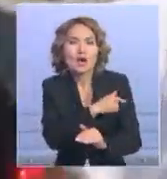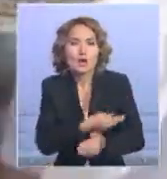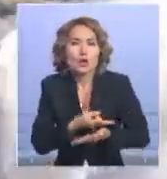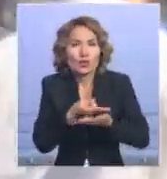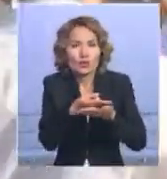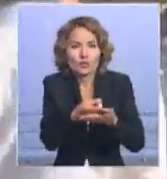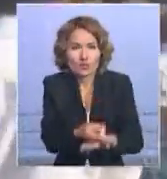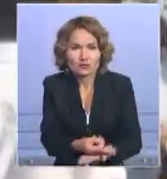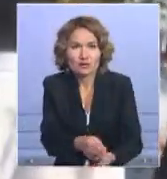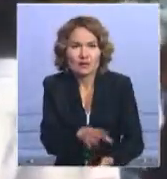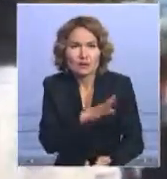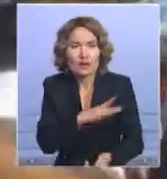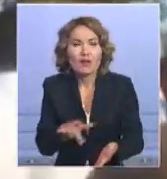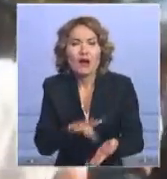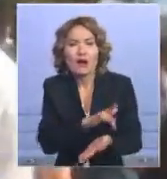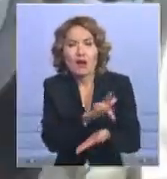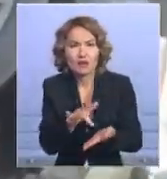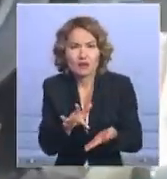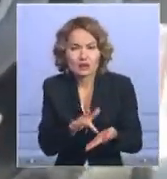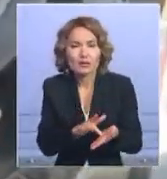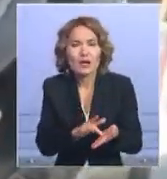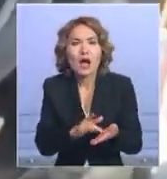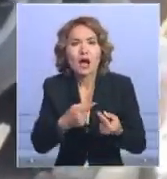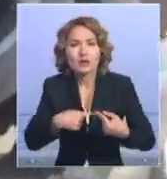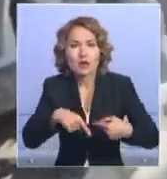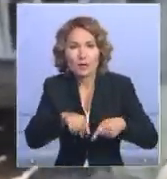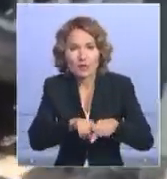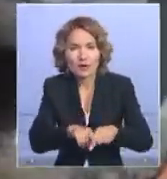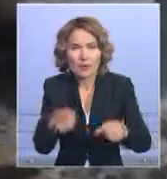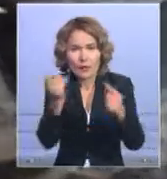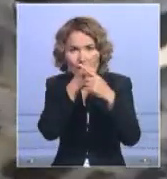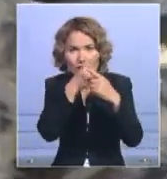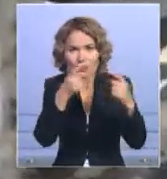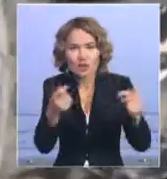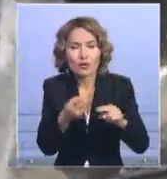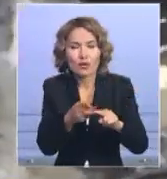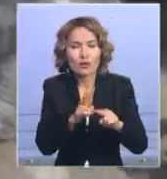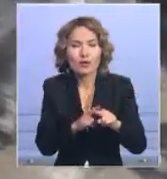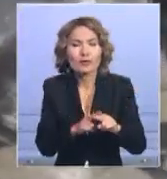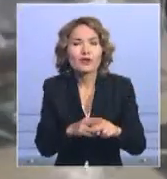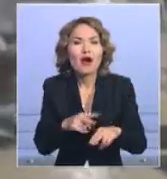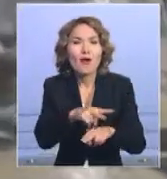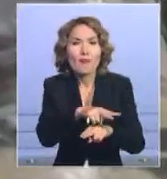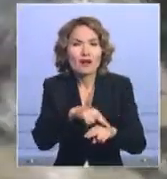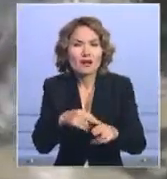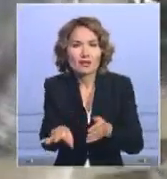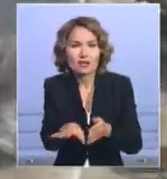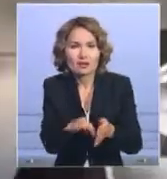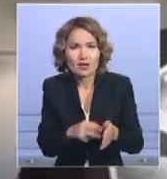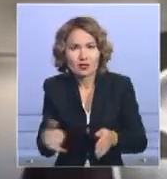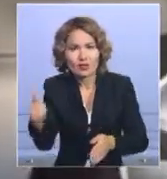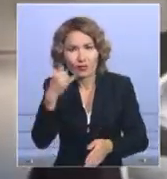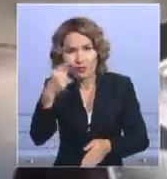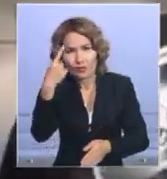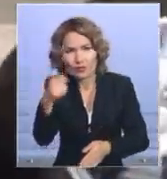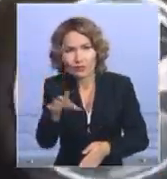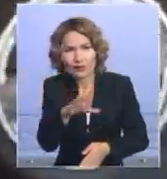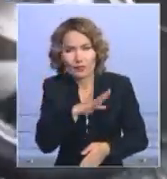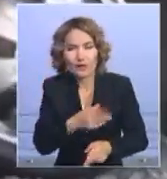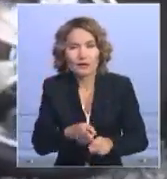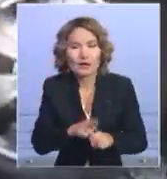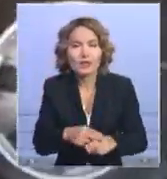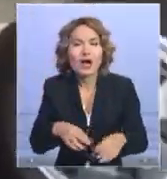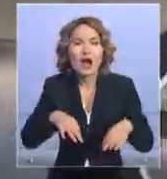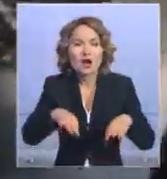нөмір 2-ші ауруханаға жеткізілген. Қалалық ішкі істер департаментіне оқыс оқиға жөнінде түскі 2-лер кезінде хабарланған. Қазір көлік апаты